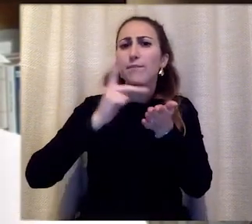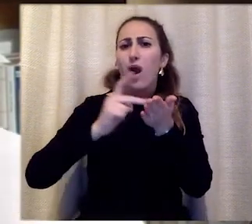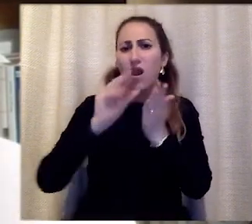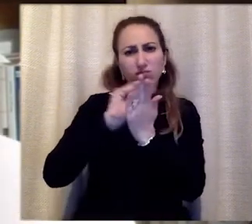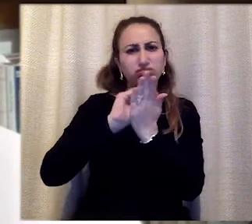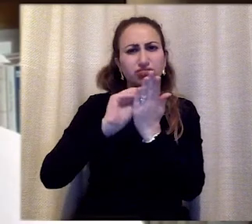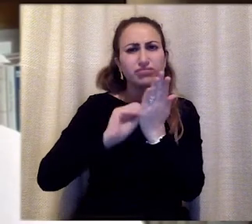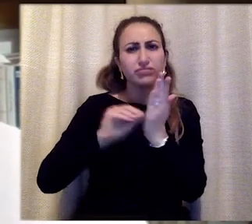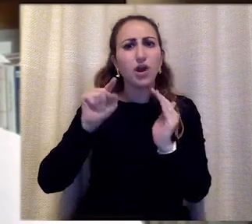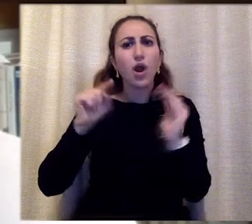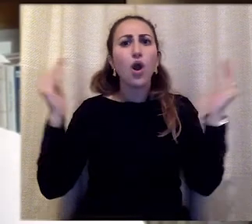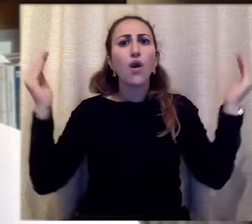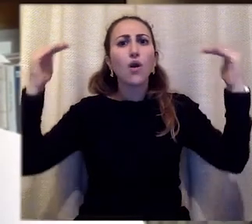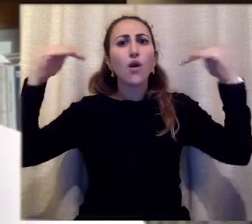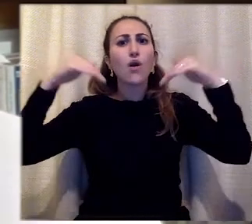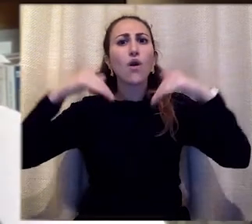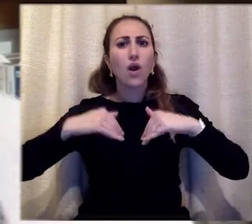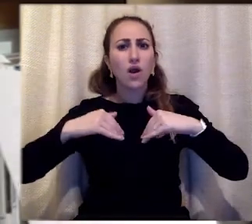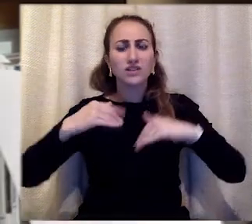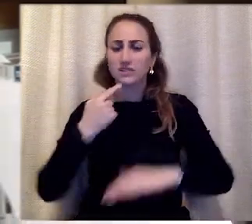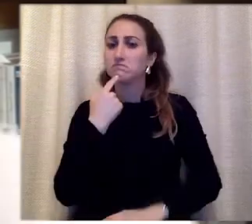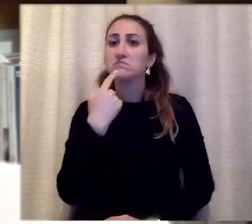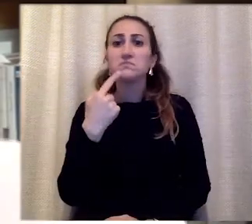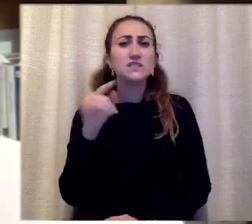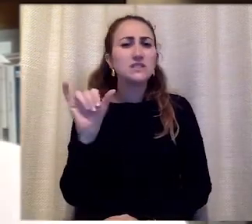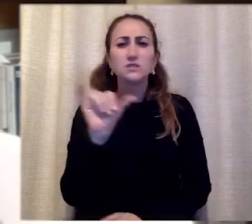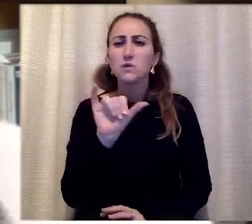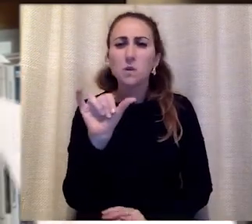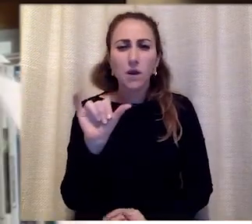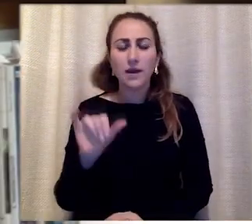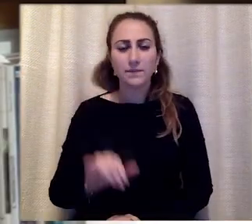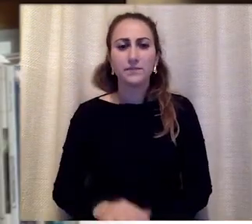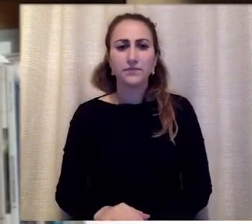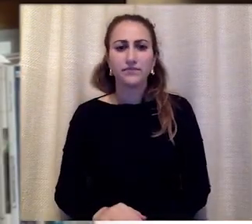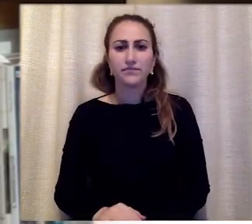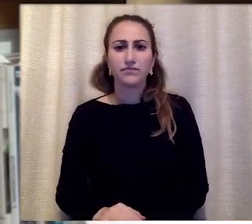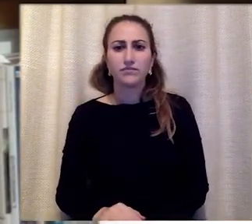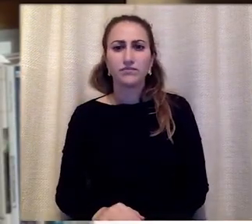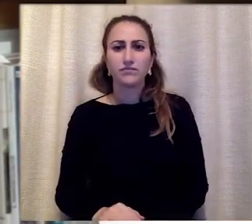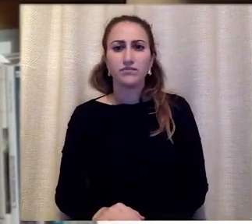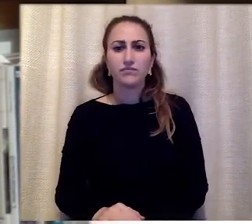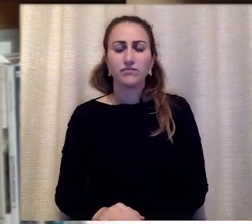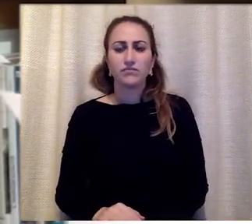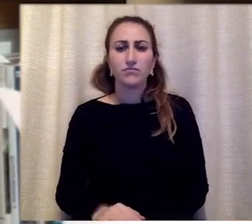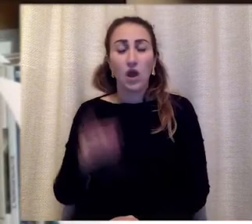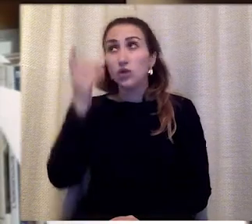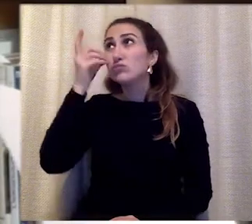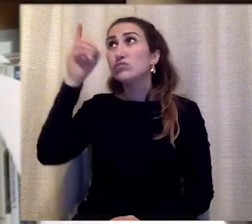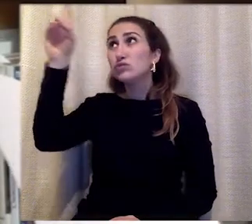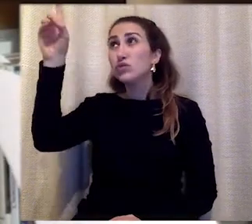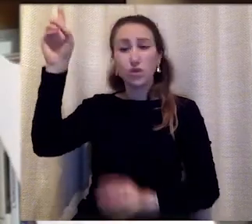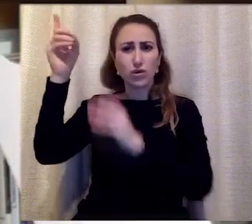ensuite, si nous avons été l'objet de la part de Dieu de la consolation,